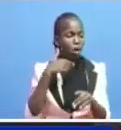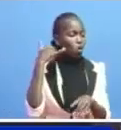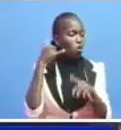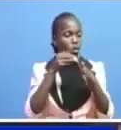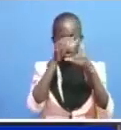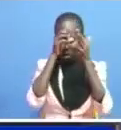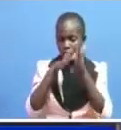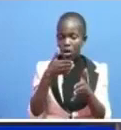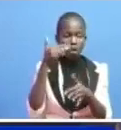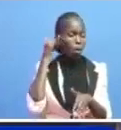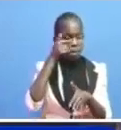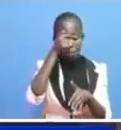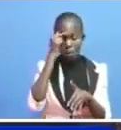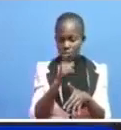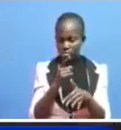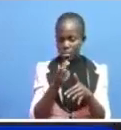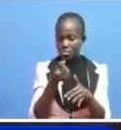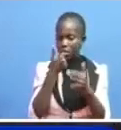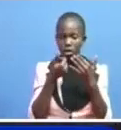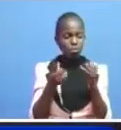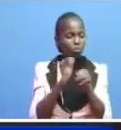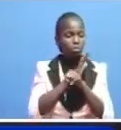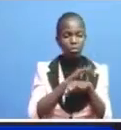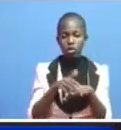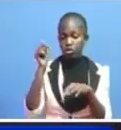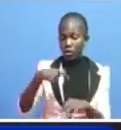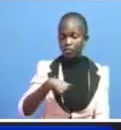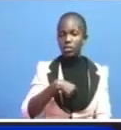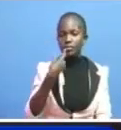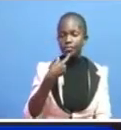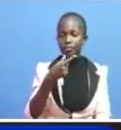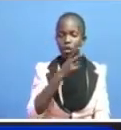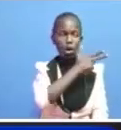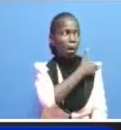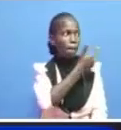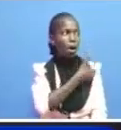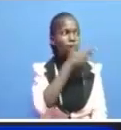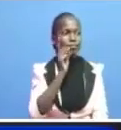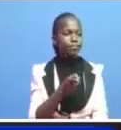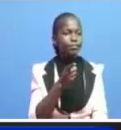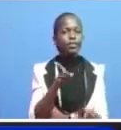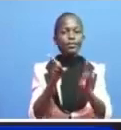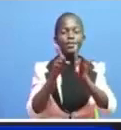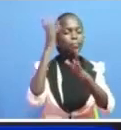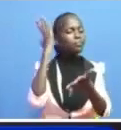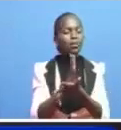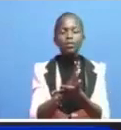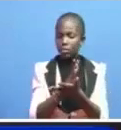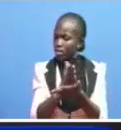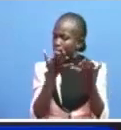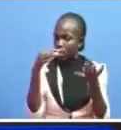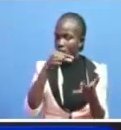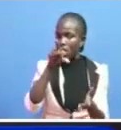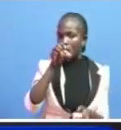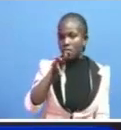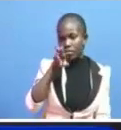isu siyevo kwa winge. Na hii leo tumetembelea hospitali hii na tumethibitisha kwamba gloves